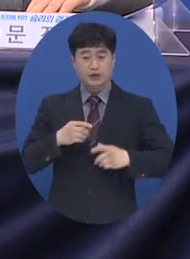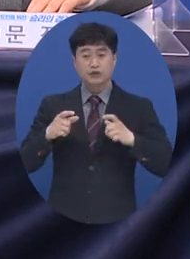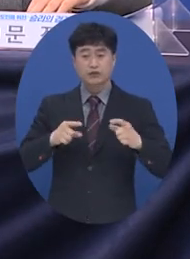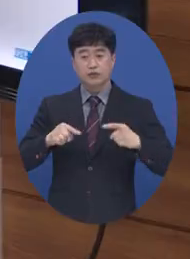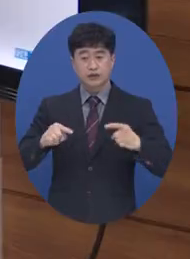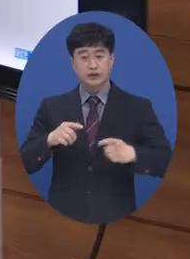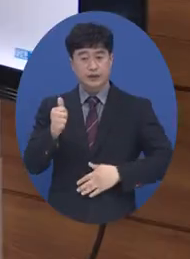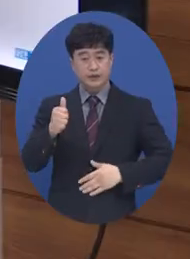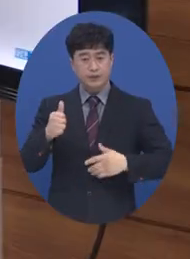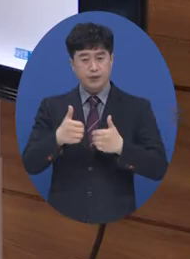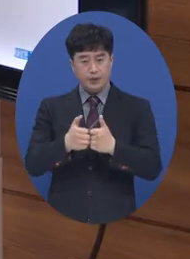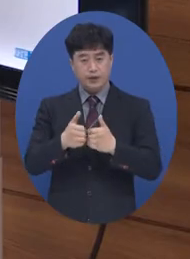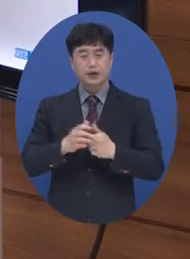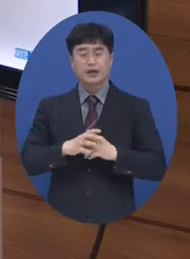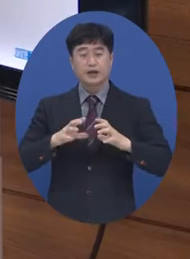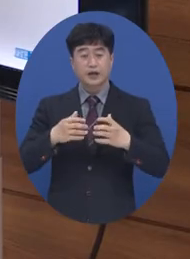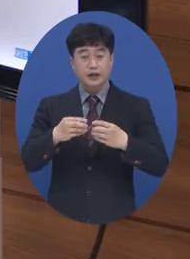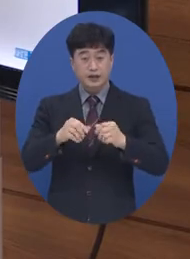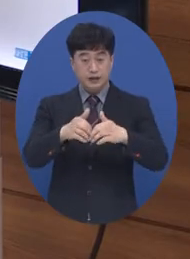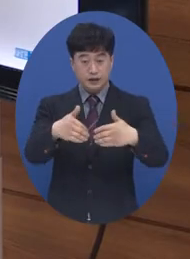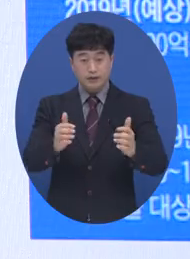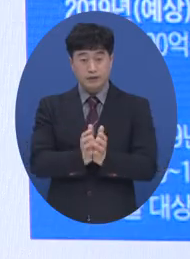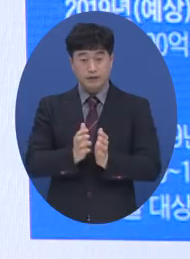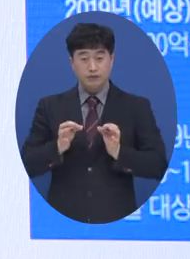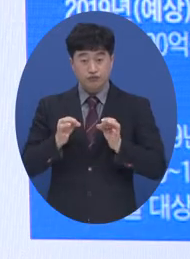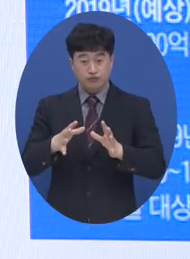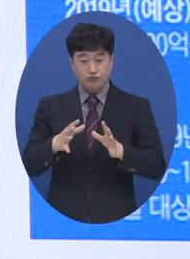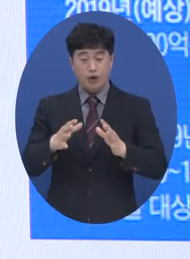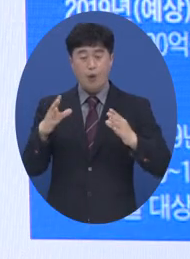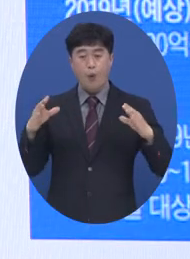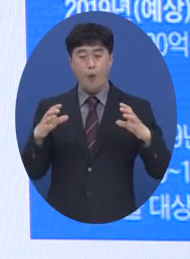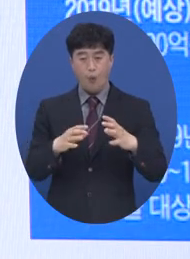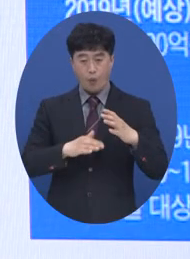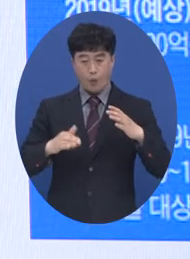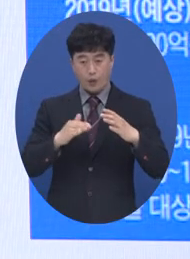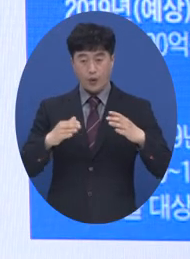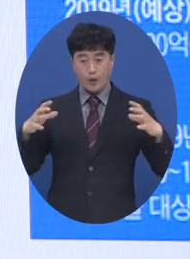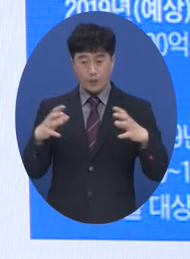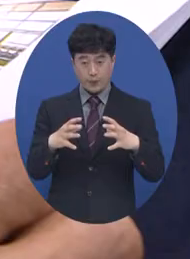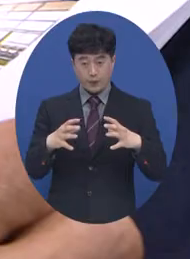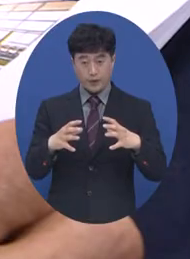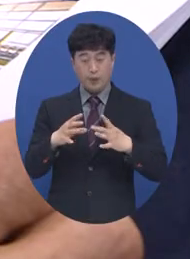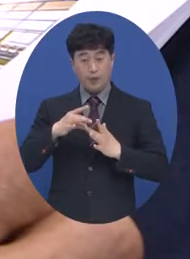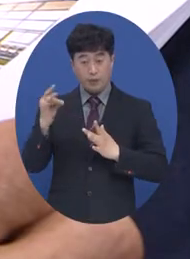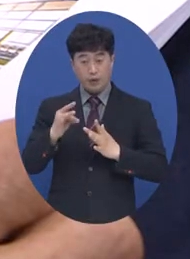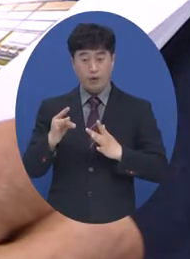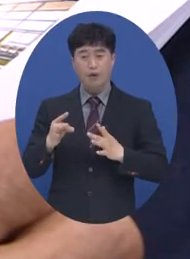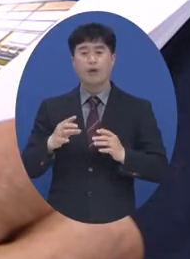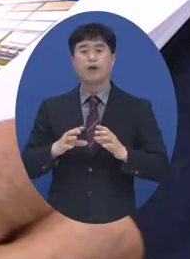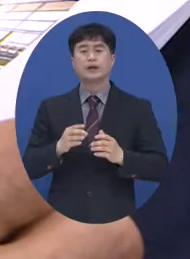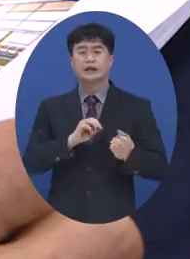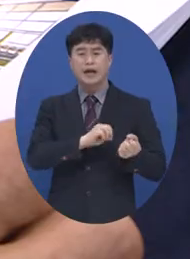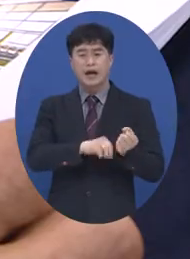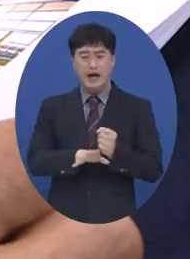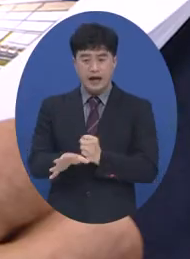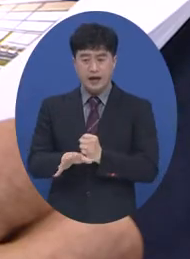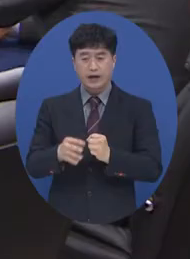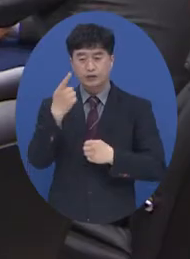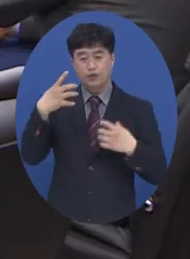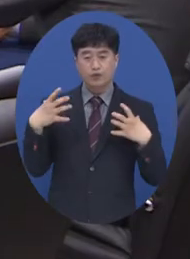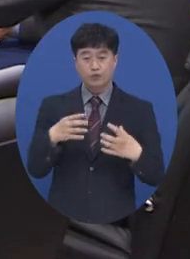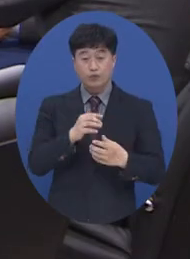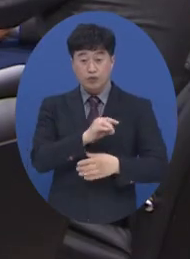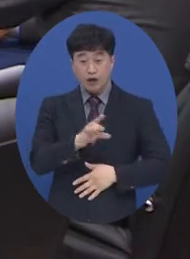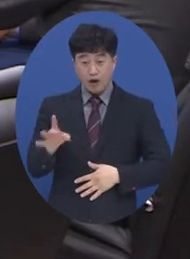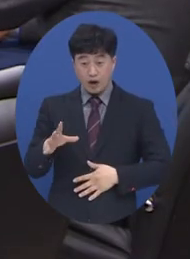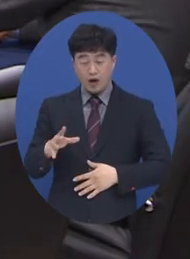맞댔습니다. 국토부 주관 산단 대개조 공모 사업에 선정되면 국비 등 산단 혁신에 필요한 다양한 정부